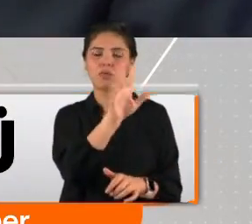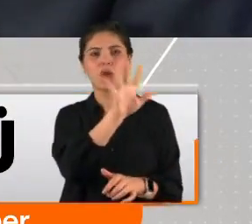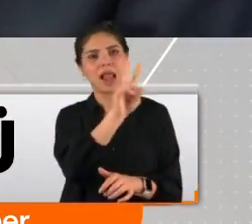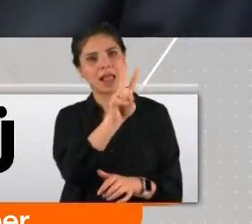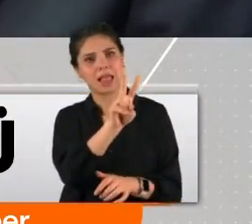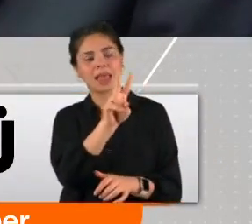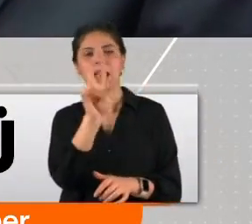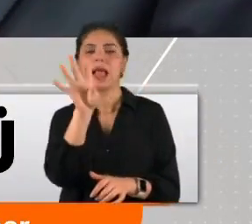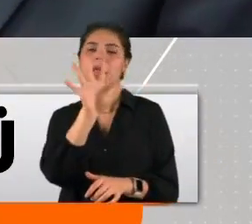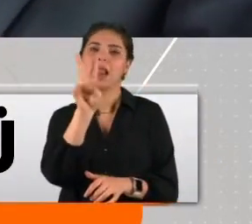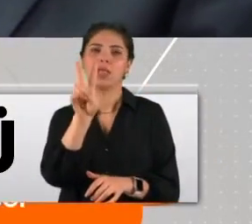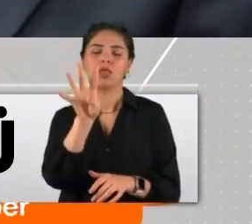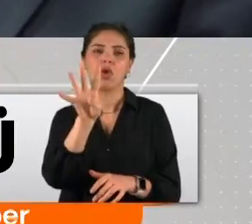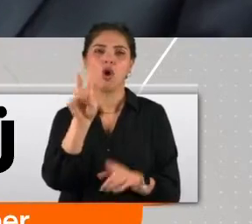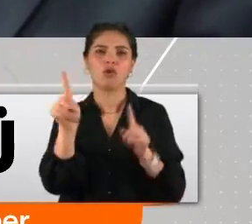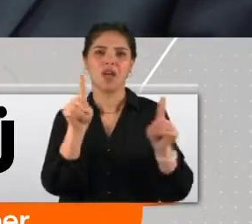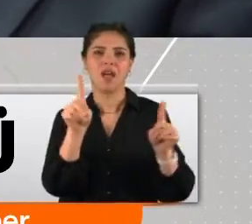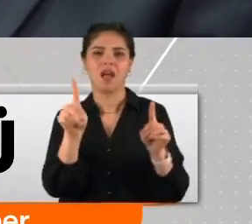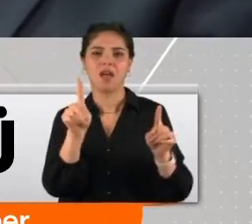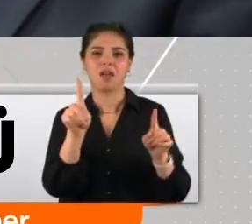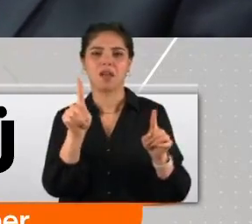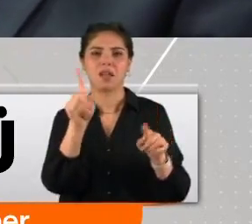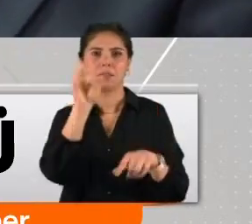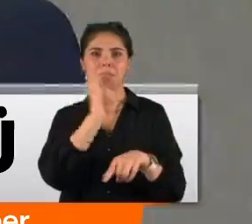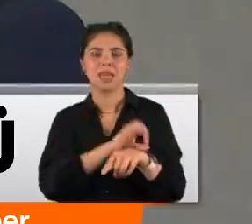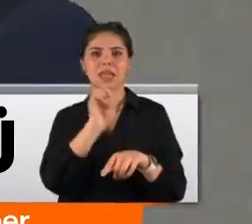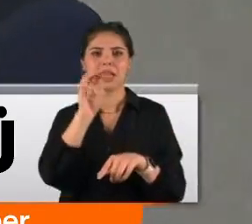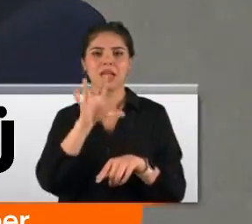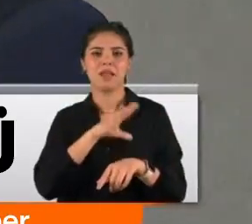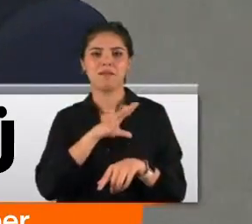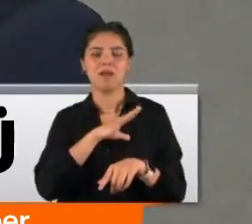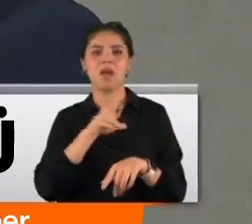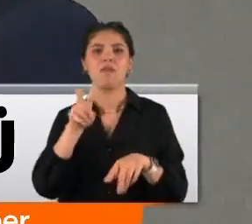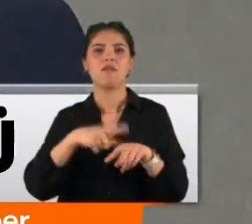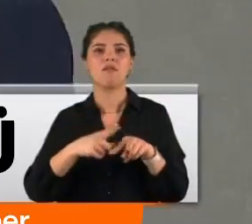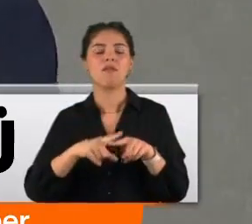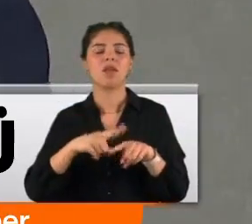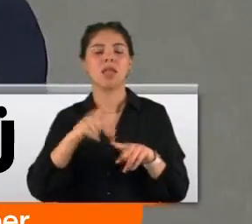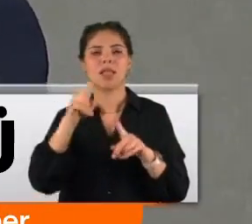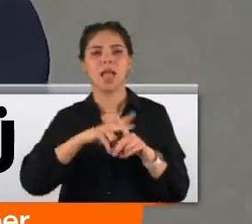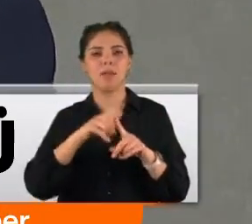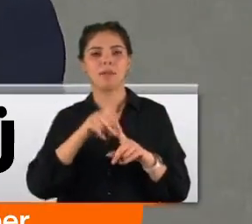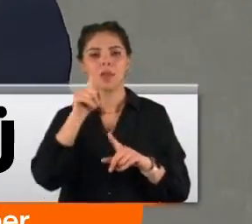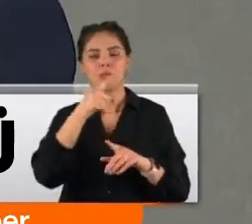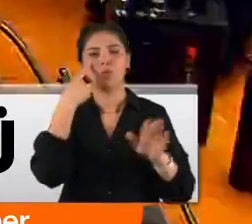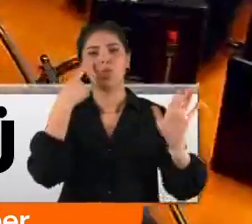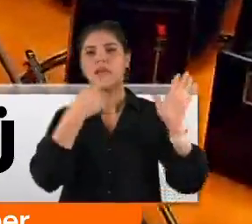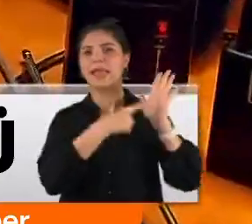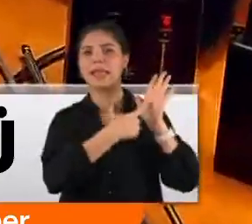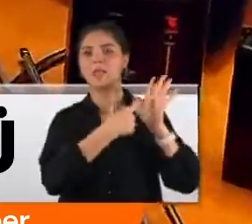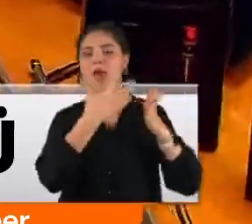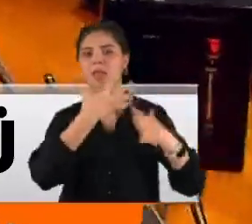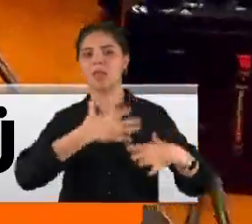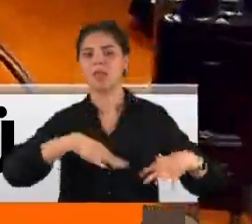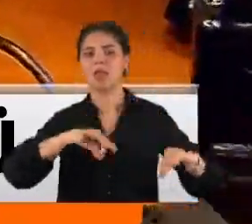arası 1 dakika 23 saniye sinyal veriyor. Nereden? Vatan Emniyet'ten. Bunu ispatladık bilirkişi raporlarıyla.